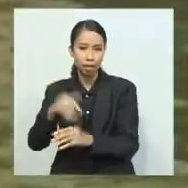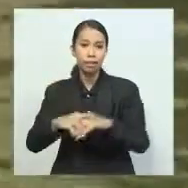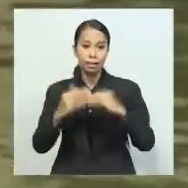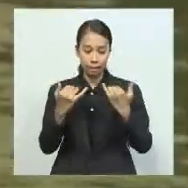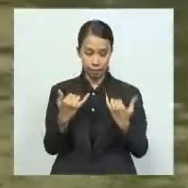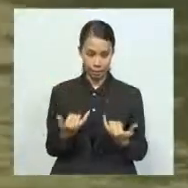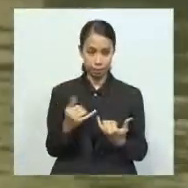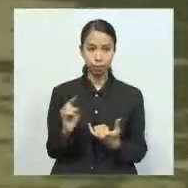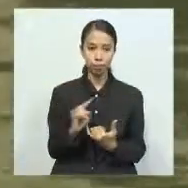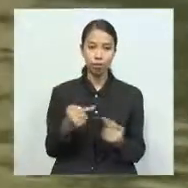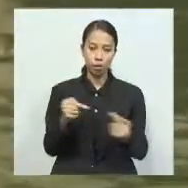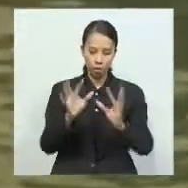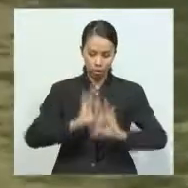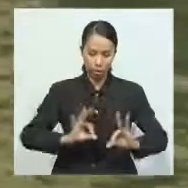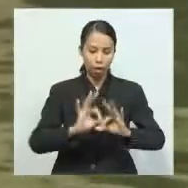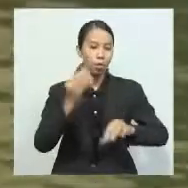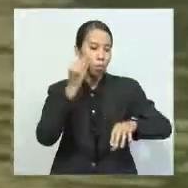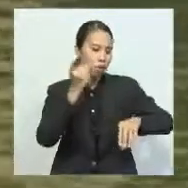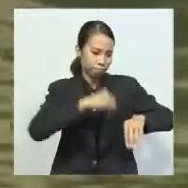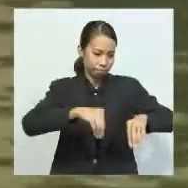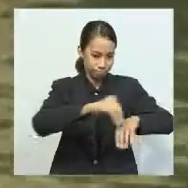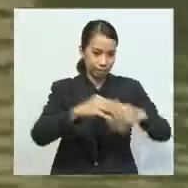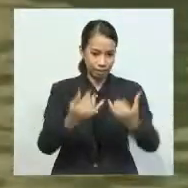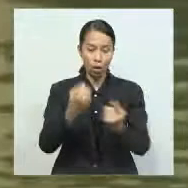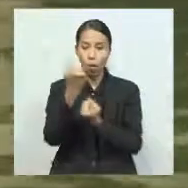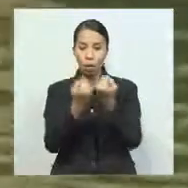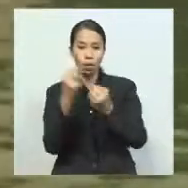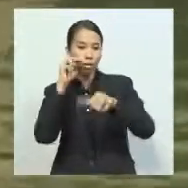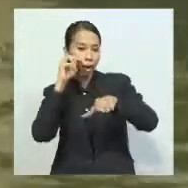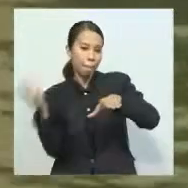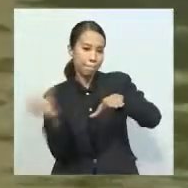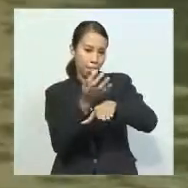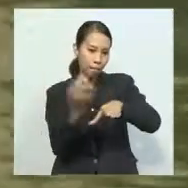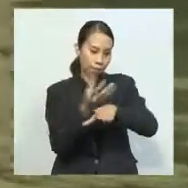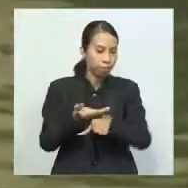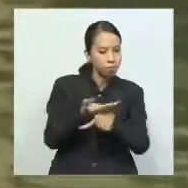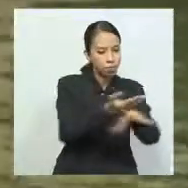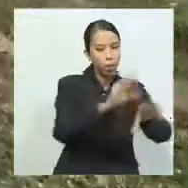แคลนน้ำโดยเฉพาะประปาหมู่บ้านด้วยการเตรียมรถบรรทุกน้ำไปแจกจ่ายเพื่อบรรเทาความเดือดร้อน